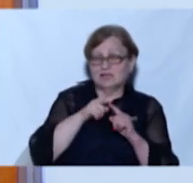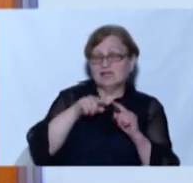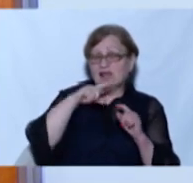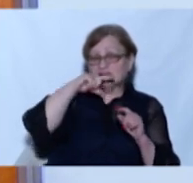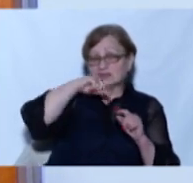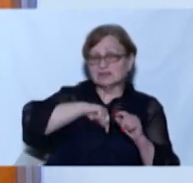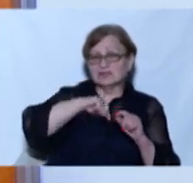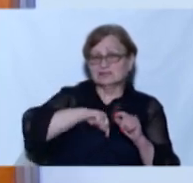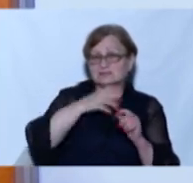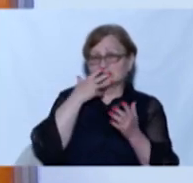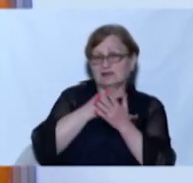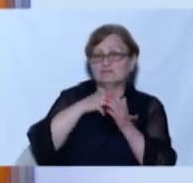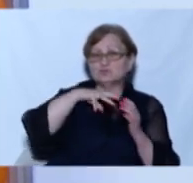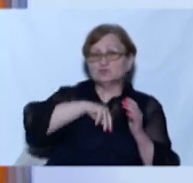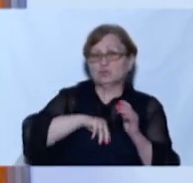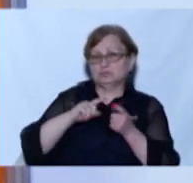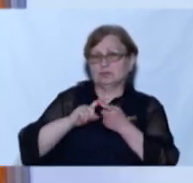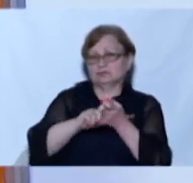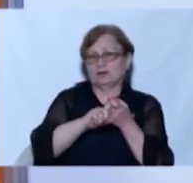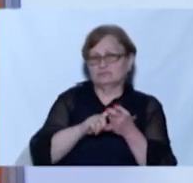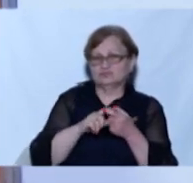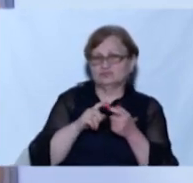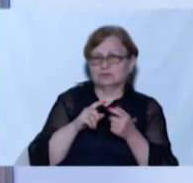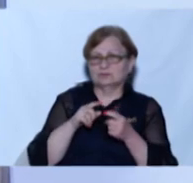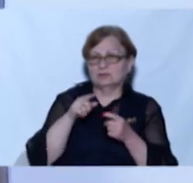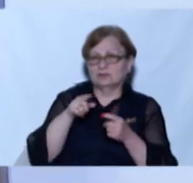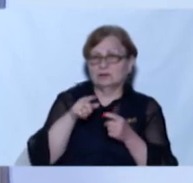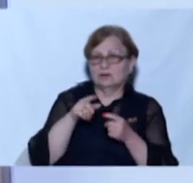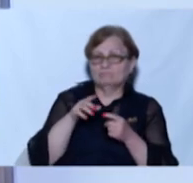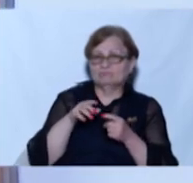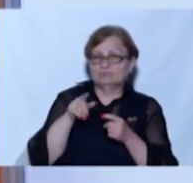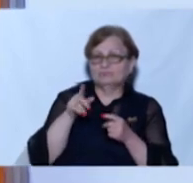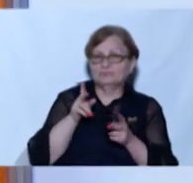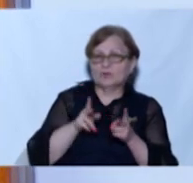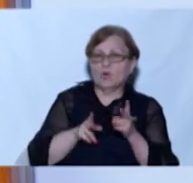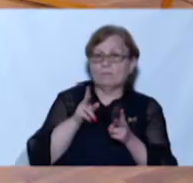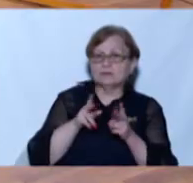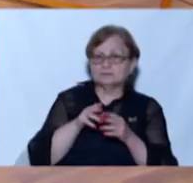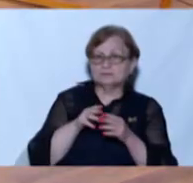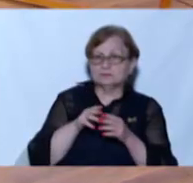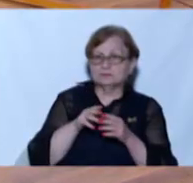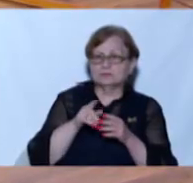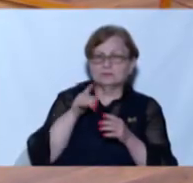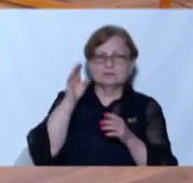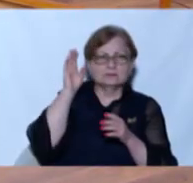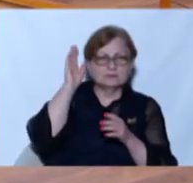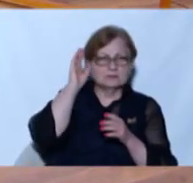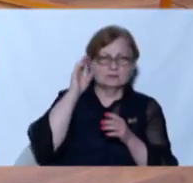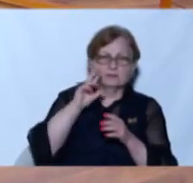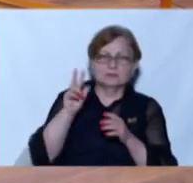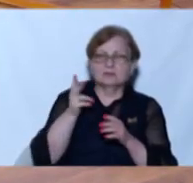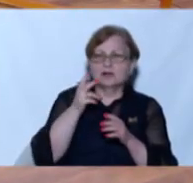სულთან მიმავალი გზა. თუ გახსოვთ ოპერაში აი შემდეგ არის ნახსენები, რომ მოისმინეს ტრისტან